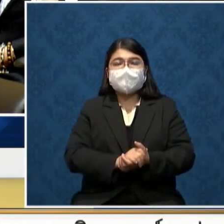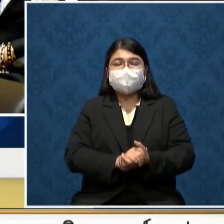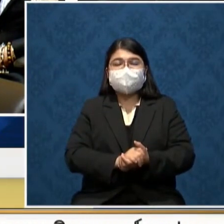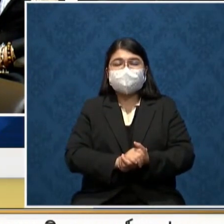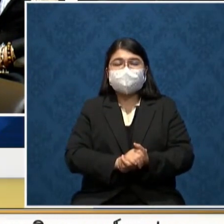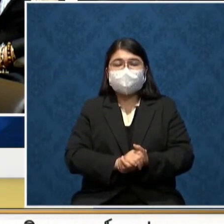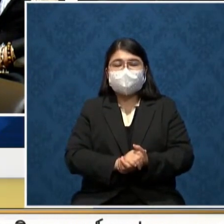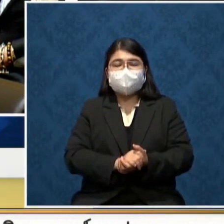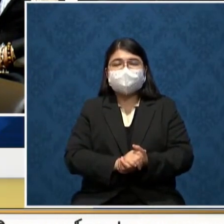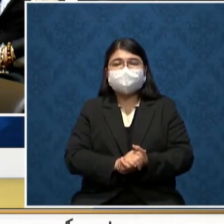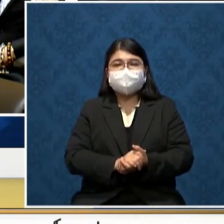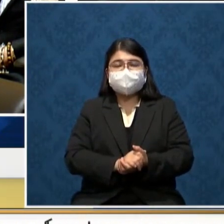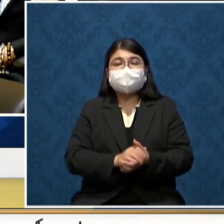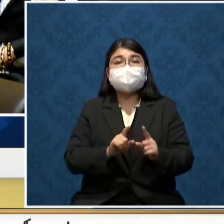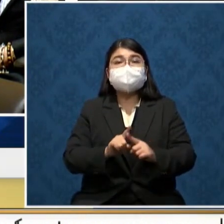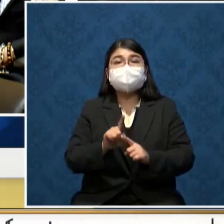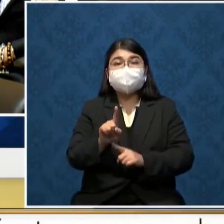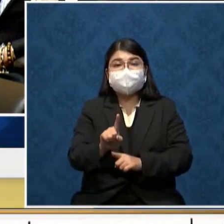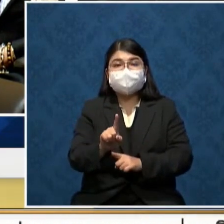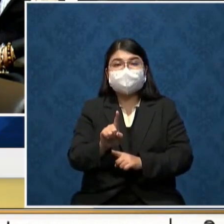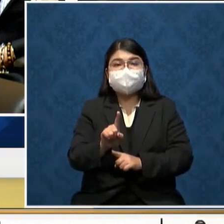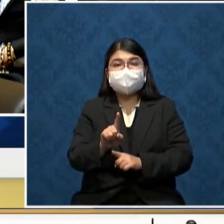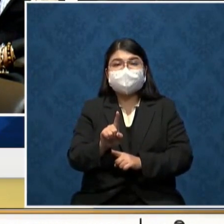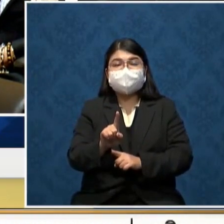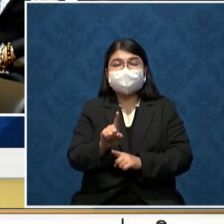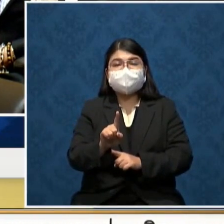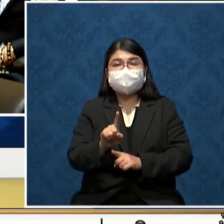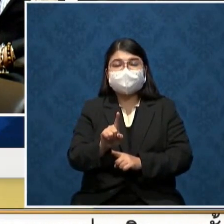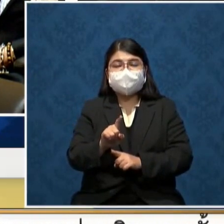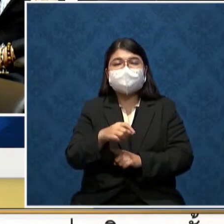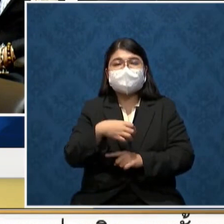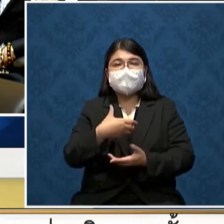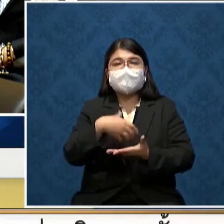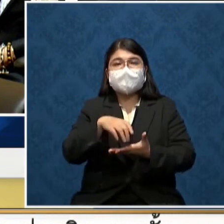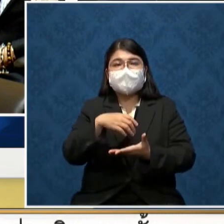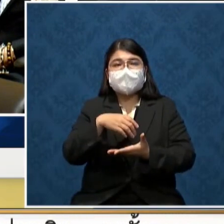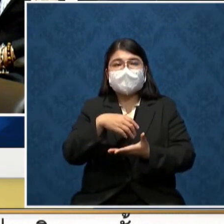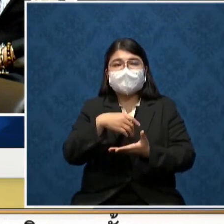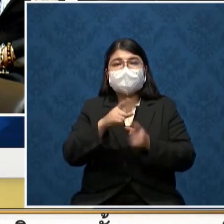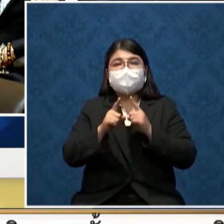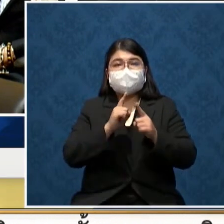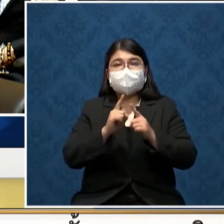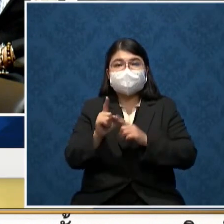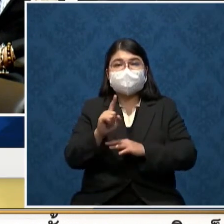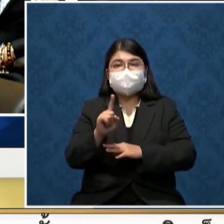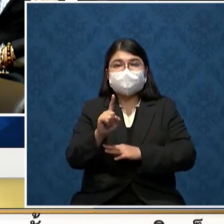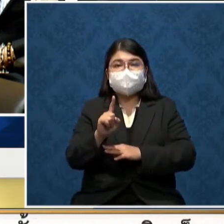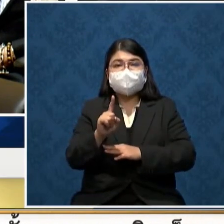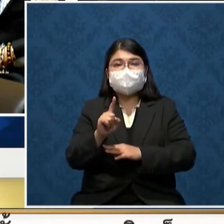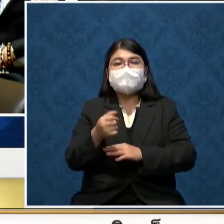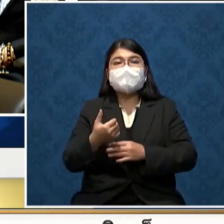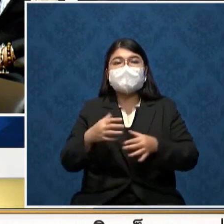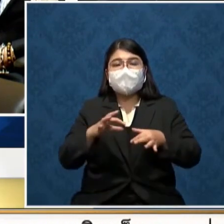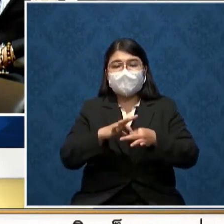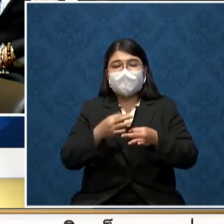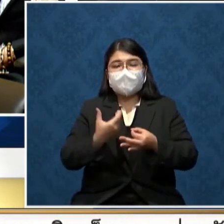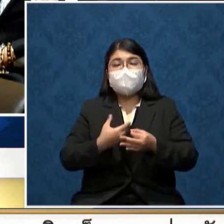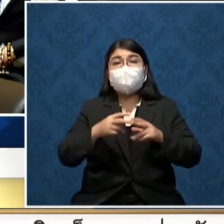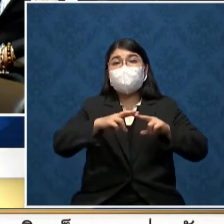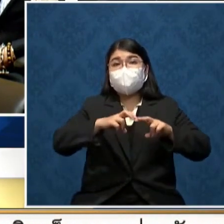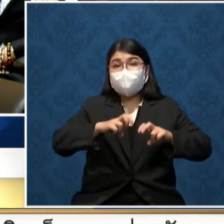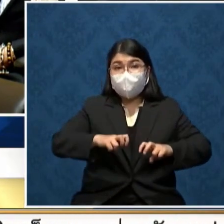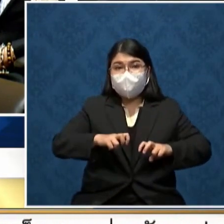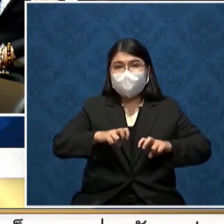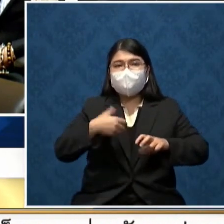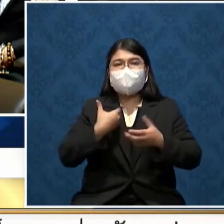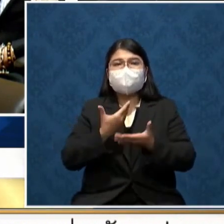คืออันดับที่หนึ่งนั้นนะครับก็ต้องกราบเรียนท่านว่านะครับเรื่องของการวิเคราะห์นะครับการจัดสรร